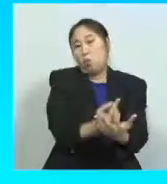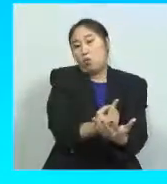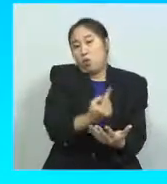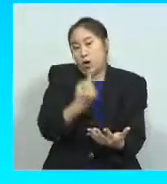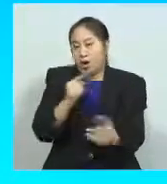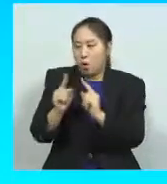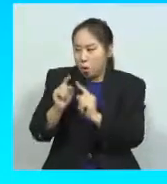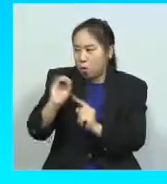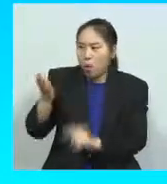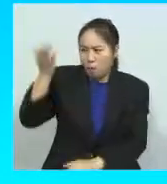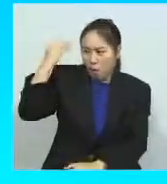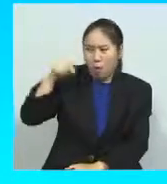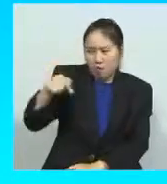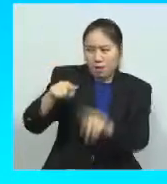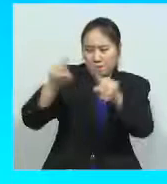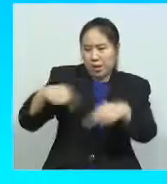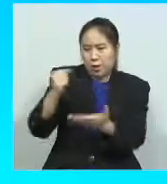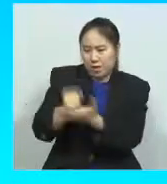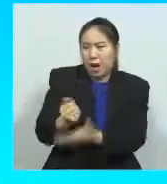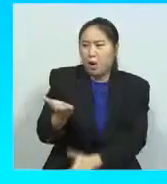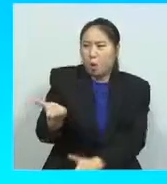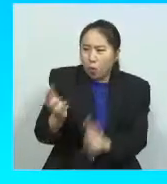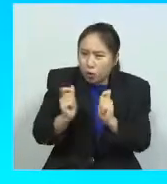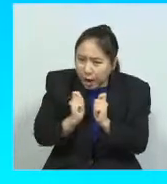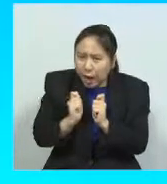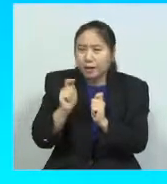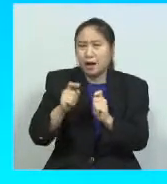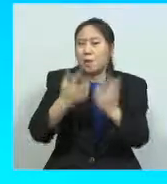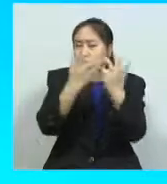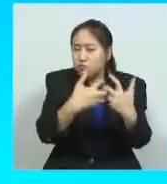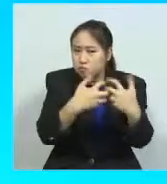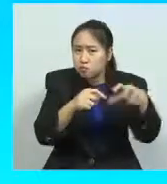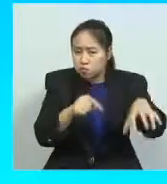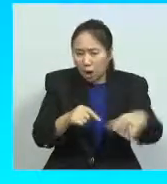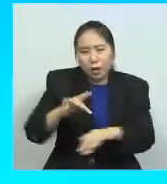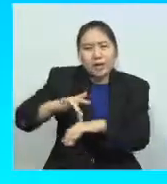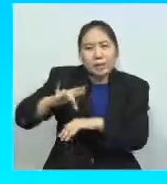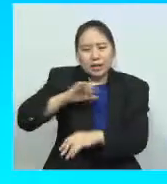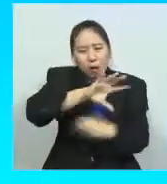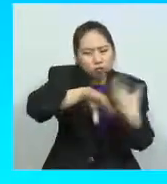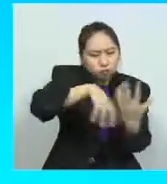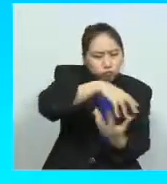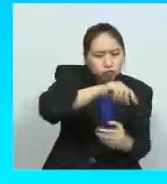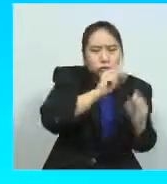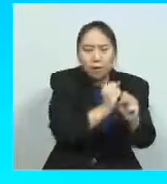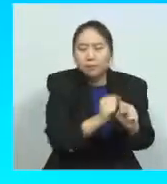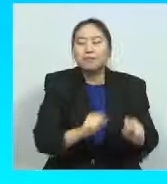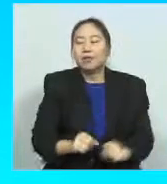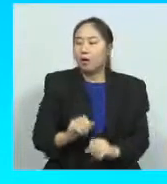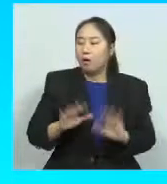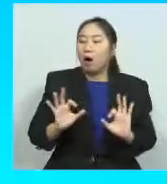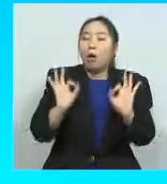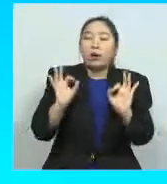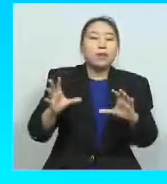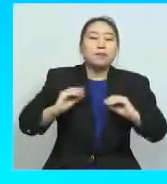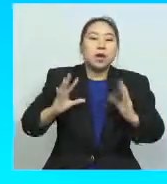านี้เนี่ยมีการขอใบอนุญาตผลิตโรงงานชีวมวลซึ่งตอนนั้นชาวบ้านไม่ได้คัดค้านนะคะแต่ว่าในปี2560กลับมีการเป